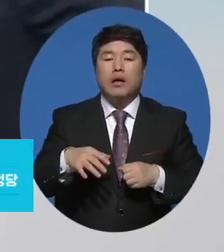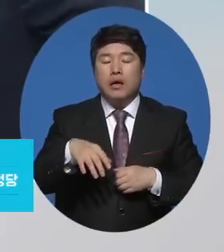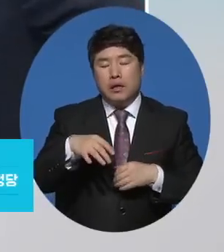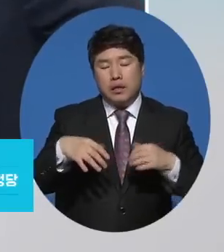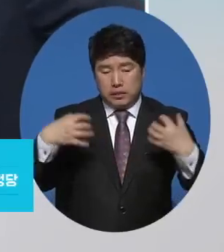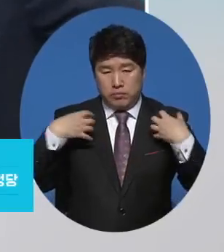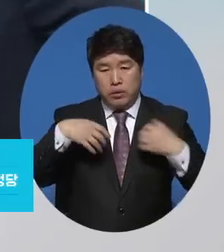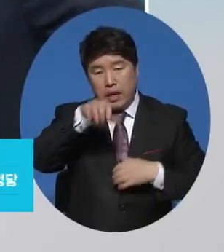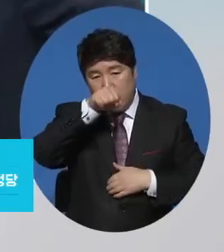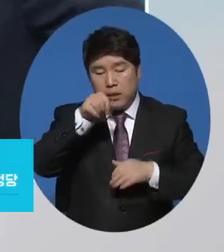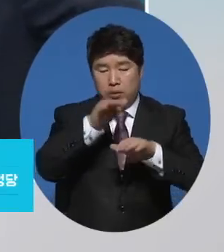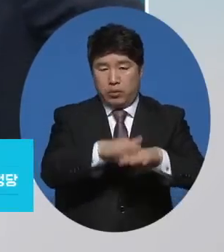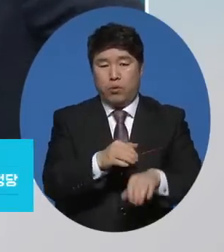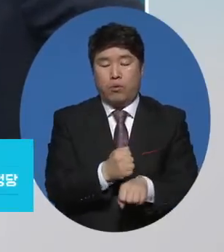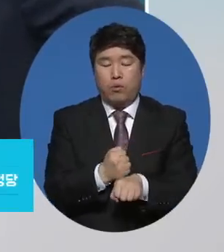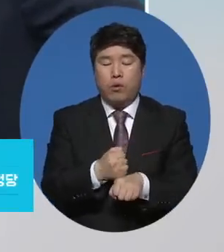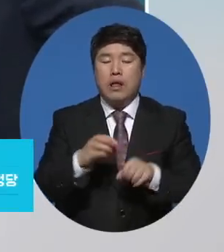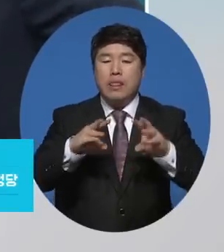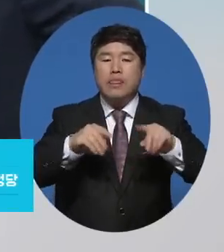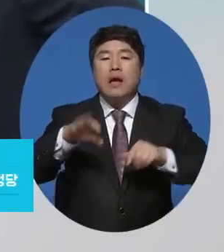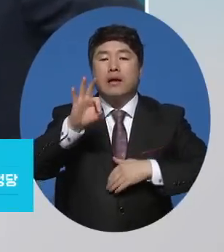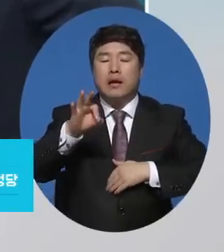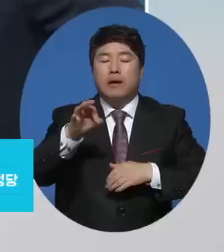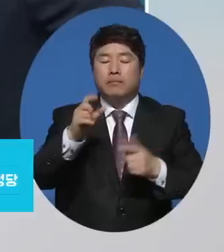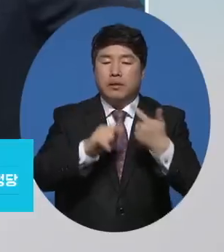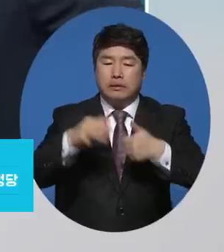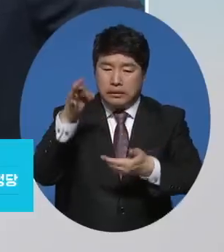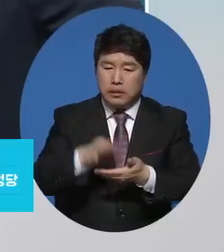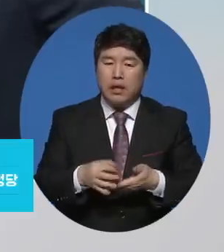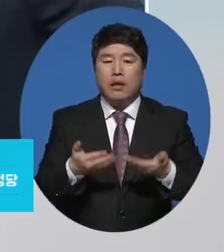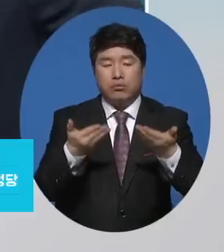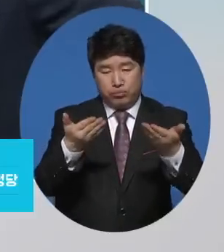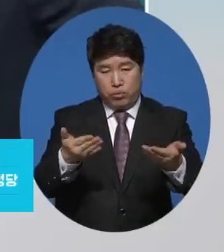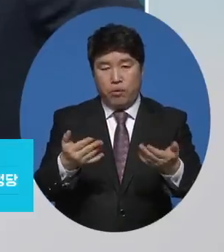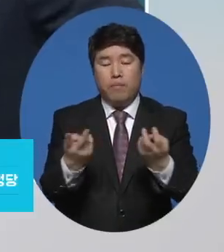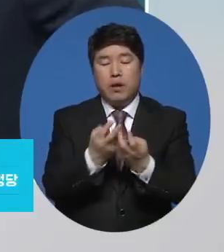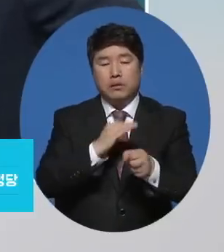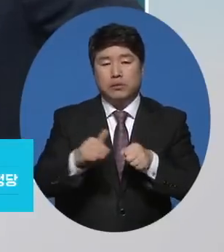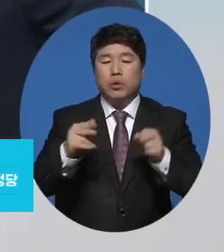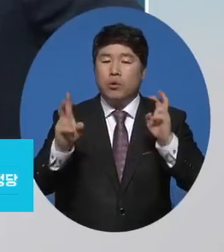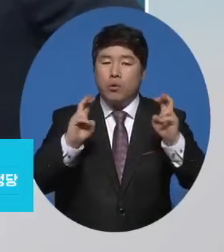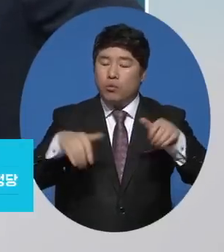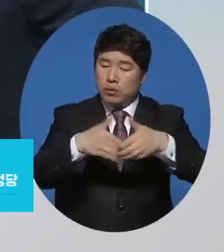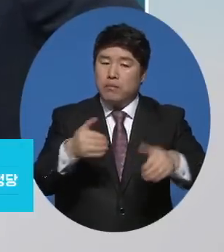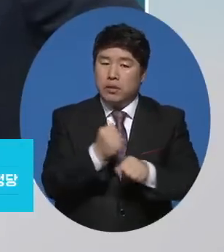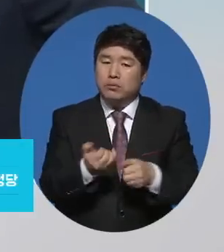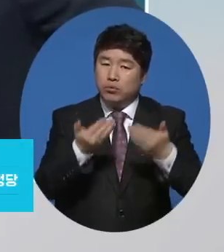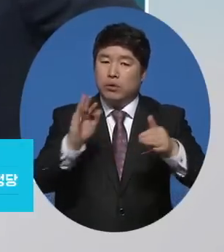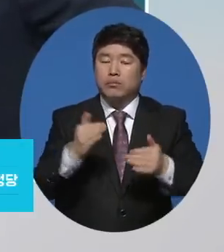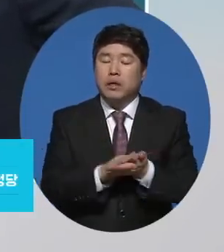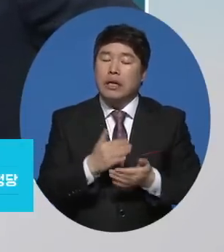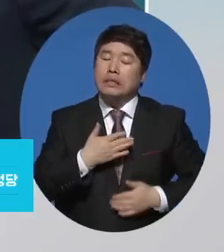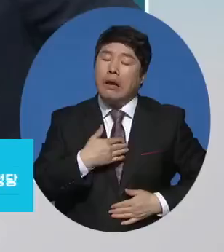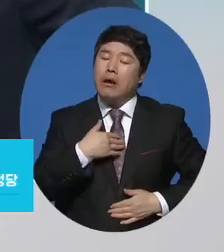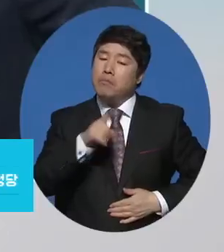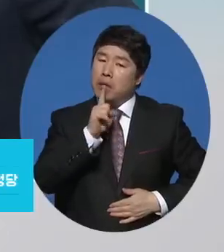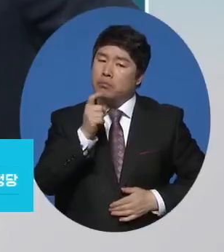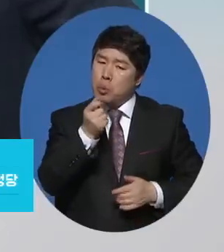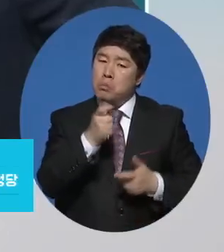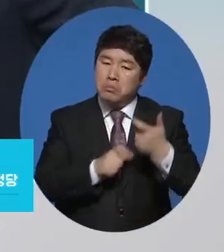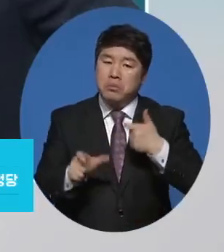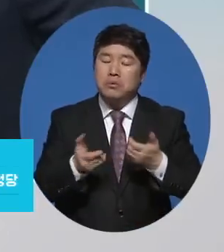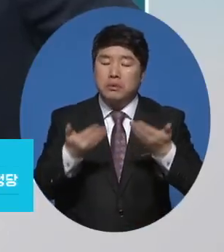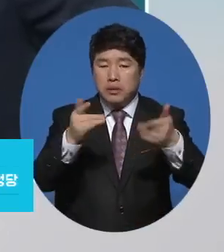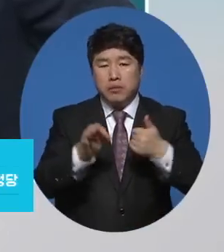인프라를 깔아서 땅값을 오히려 떨어뜨리는 방식으로 공단을 만들어주 제가 조금 말씀을 드리면